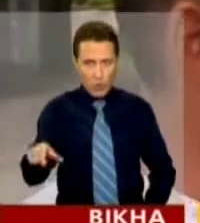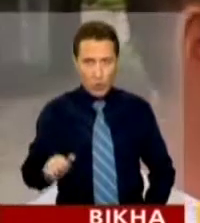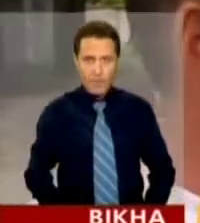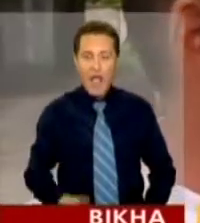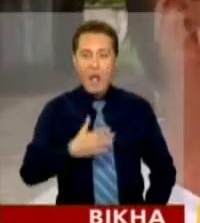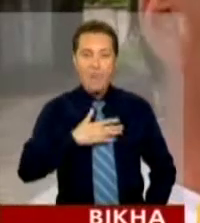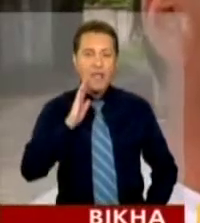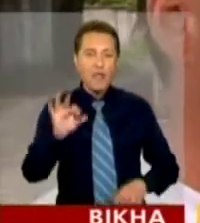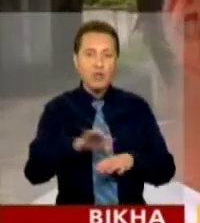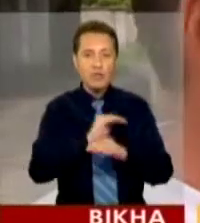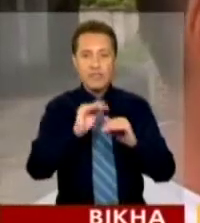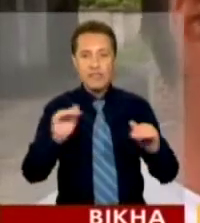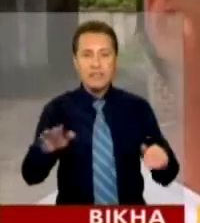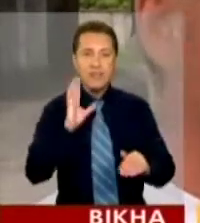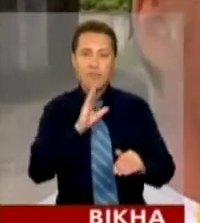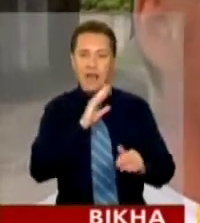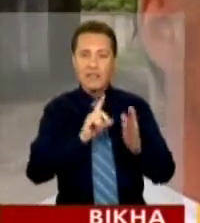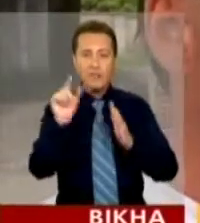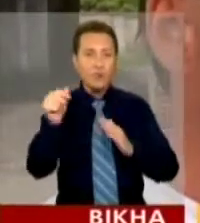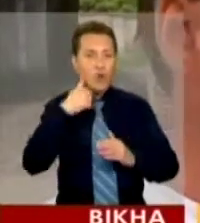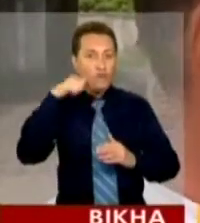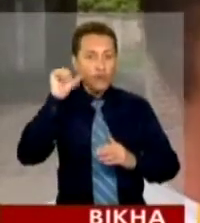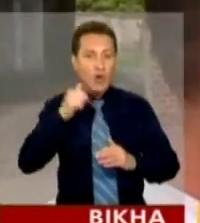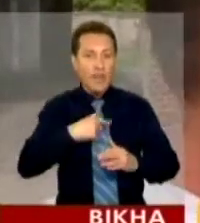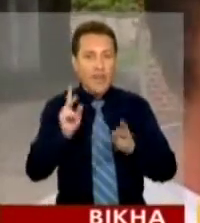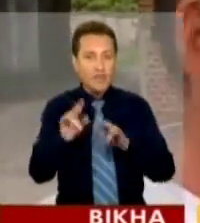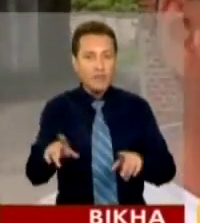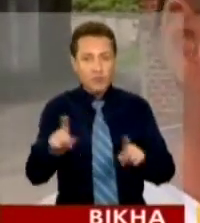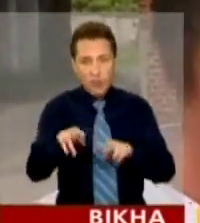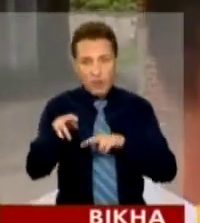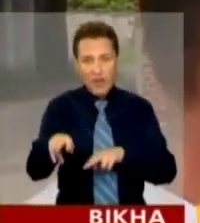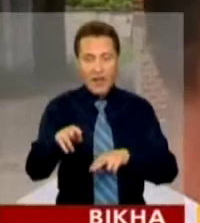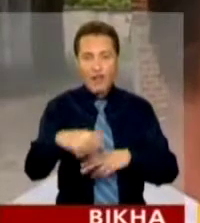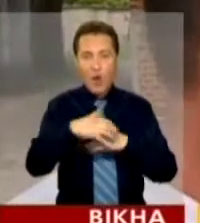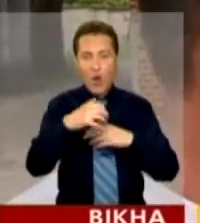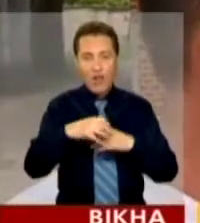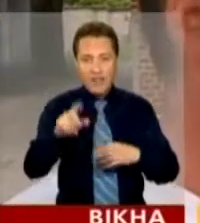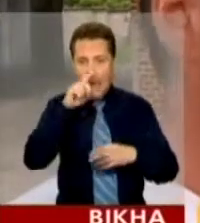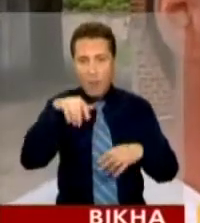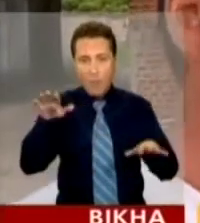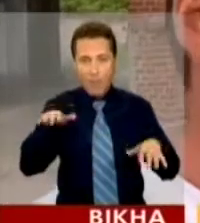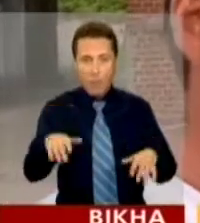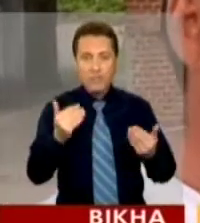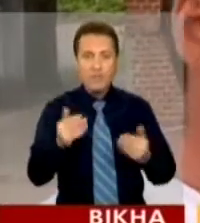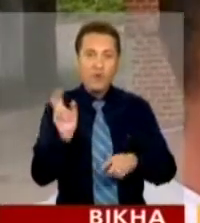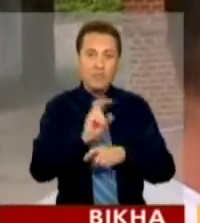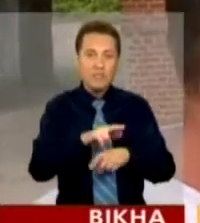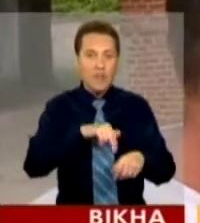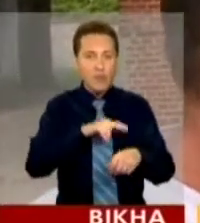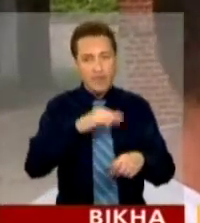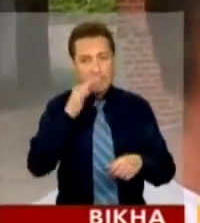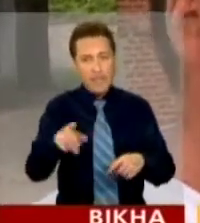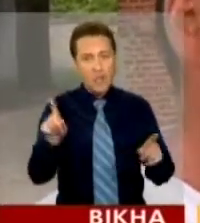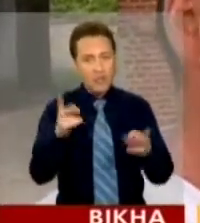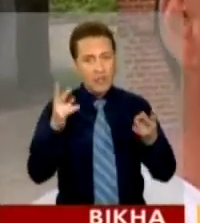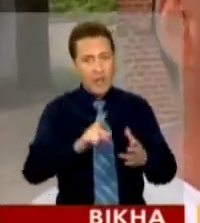Моя дружина, діти та мати відбули учора, а я лишився, аби доглядати кота та папуг. Утім, сьогодні прийшла поліція і сказала, що